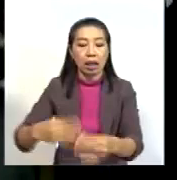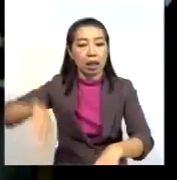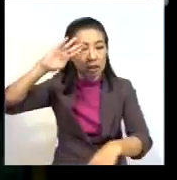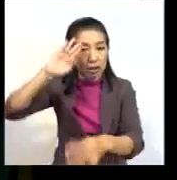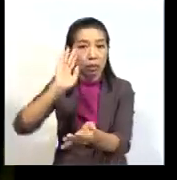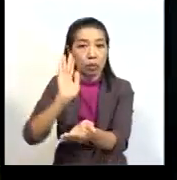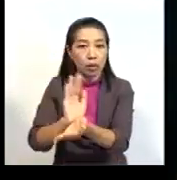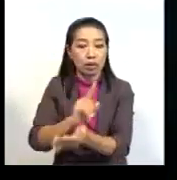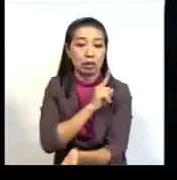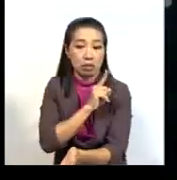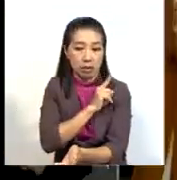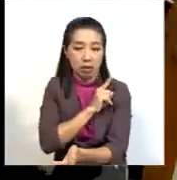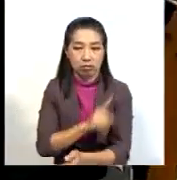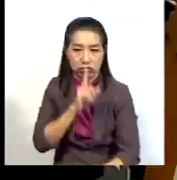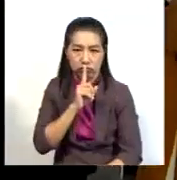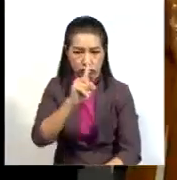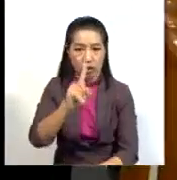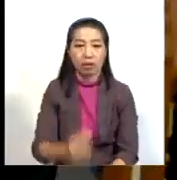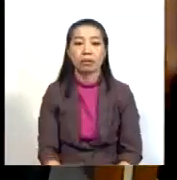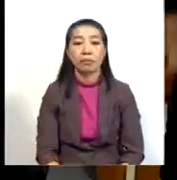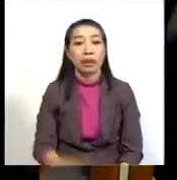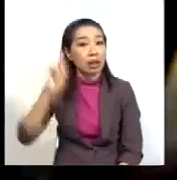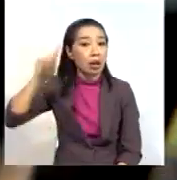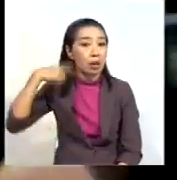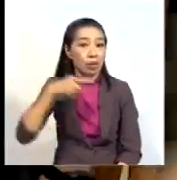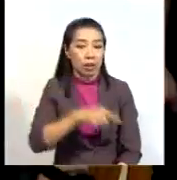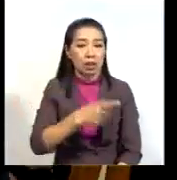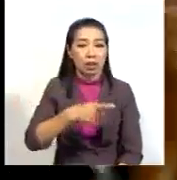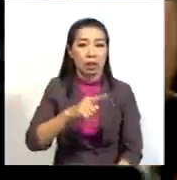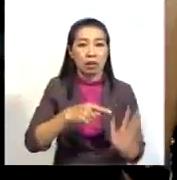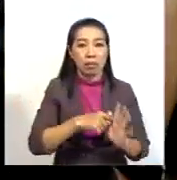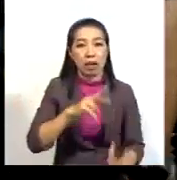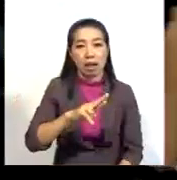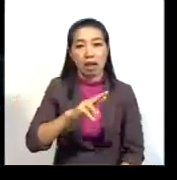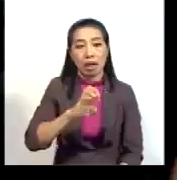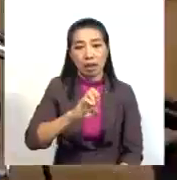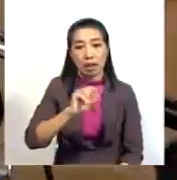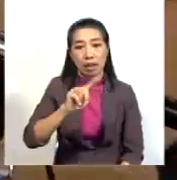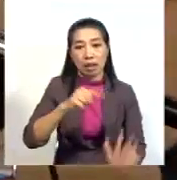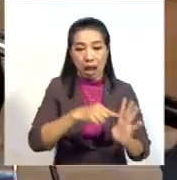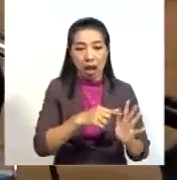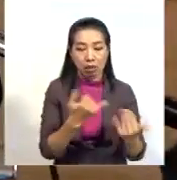งานสอบสวนเพื่อร้องทุกข์กล่าวโทษด้านนางสาวปรินาชี้แจงว่าขณะนี้อยู่ในขั้น